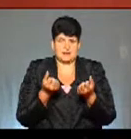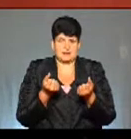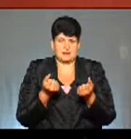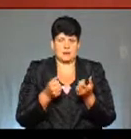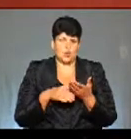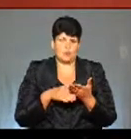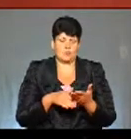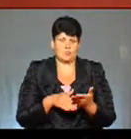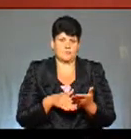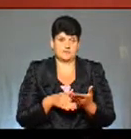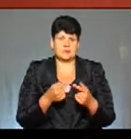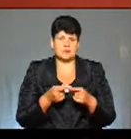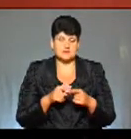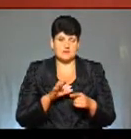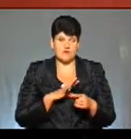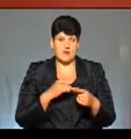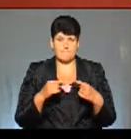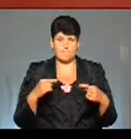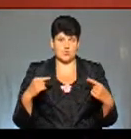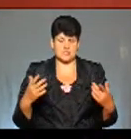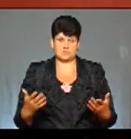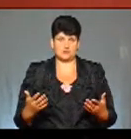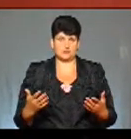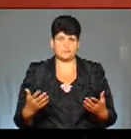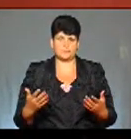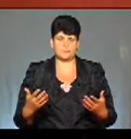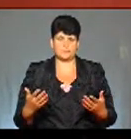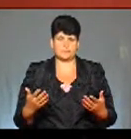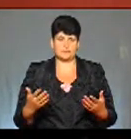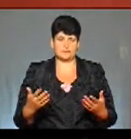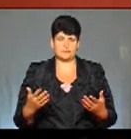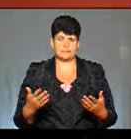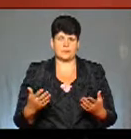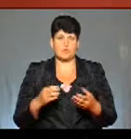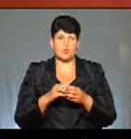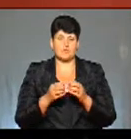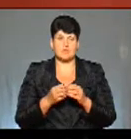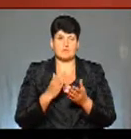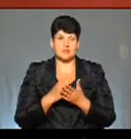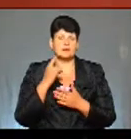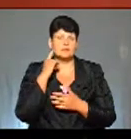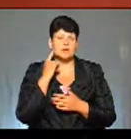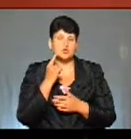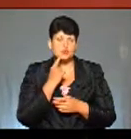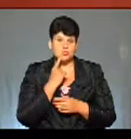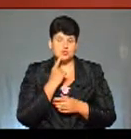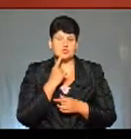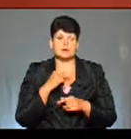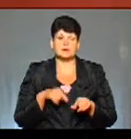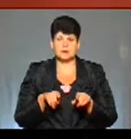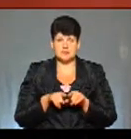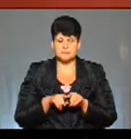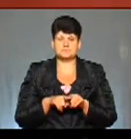допомоги. Це буває по-різному. І я кажу, так само от проблема є і в нечуючих, то так само,